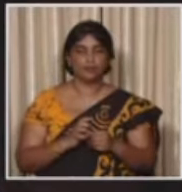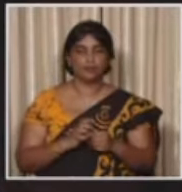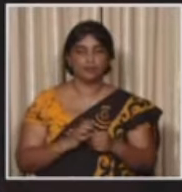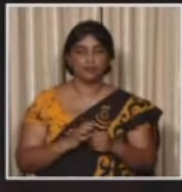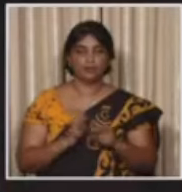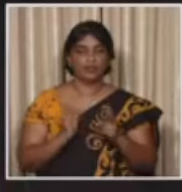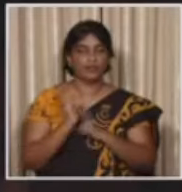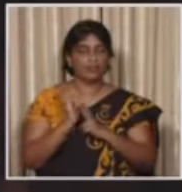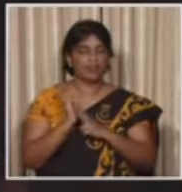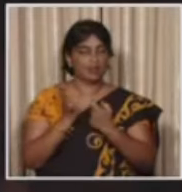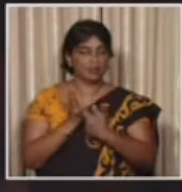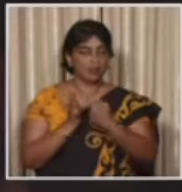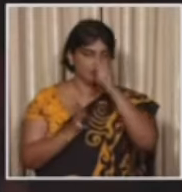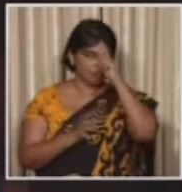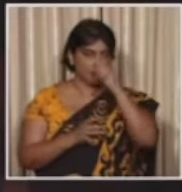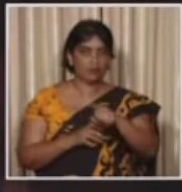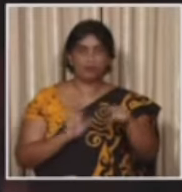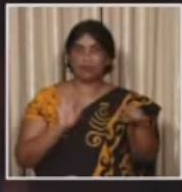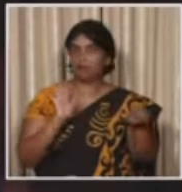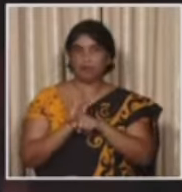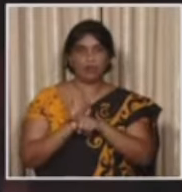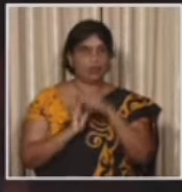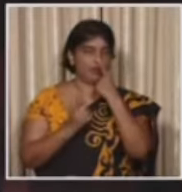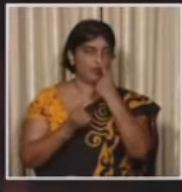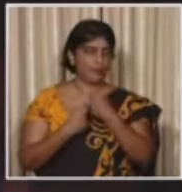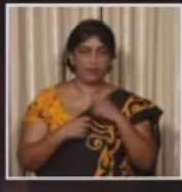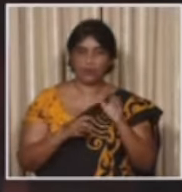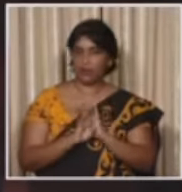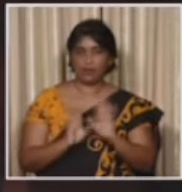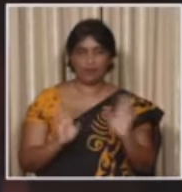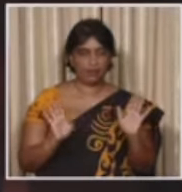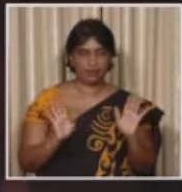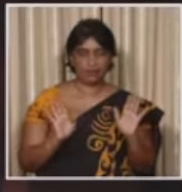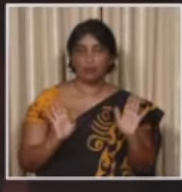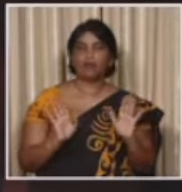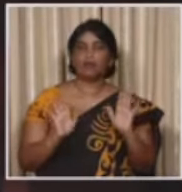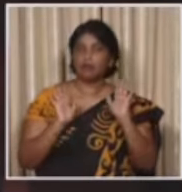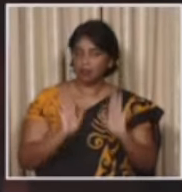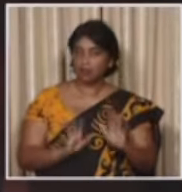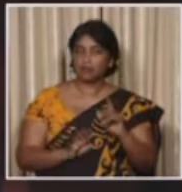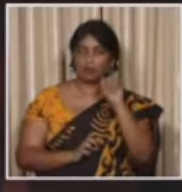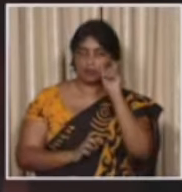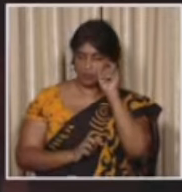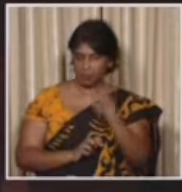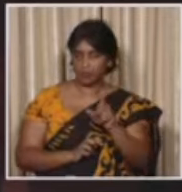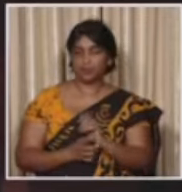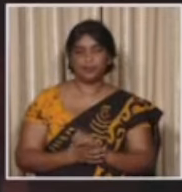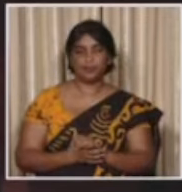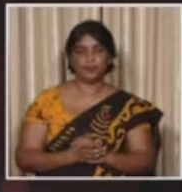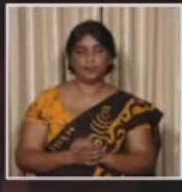විජේදාස රාජපක්ෂ මැතිතුමා නම් ඍණාත්මකව මොනවත් කියලා නැහැ. නමුත් බලන්න,